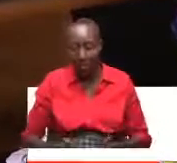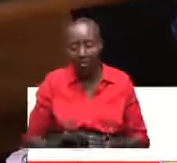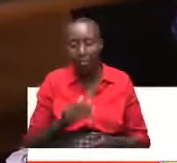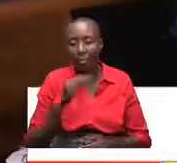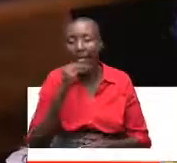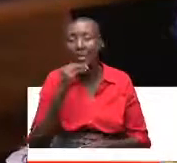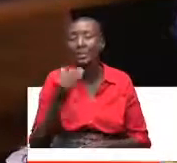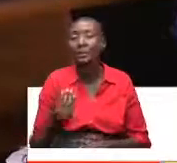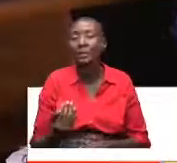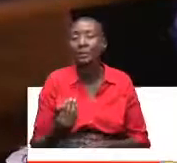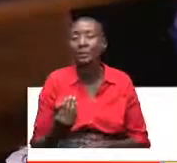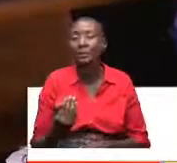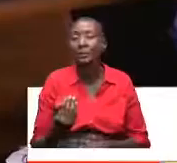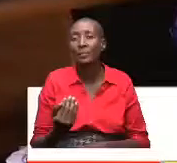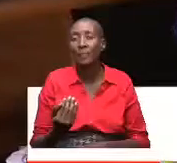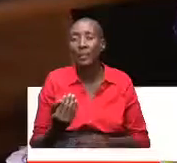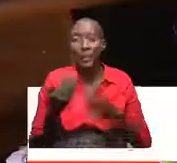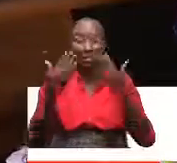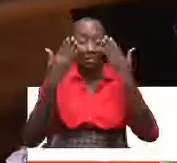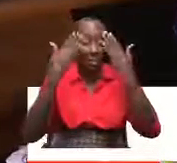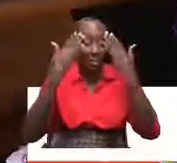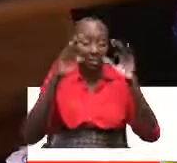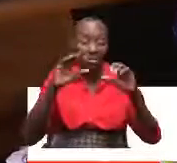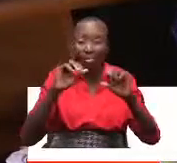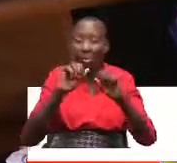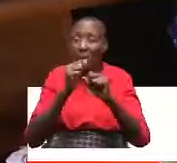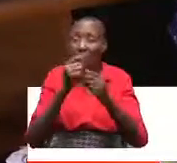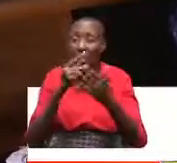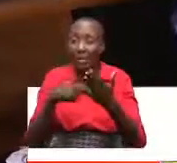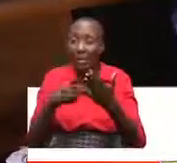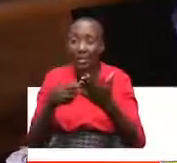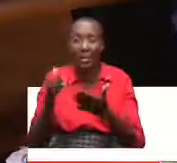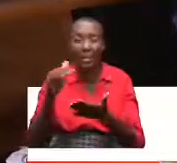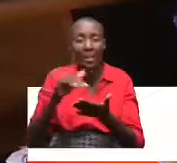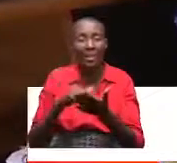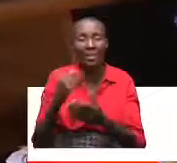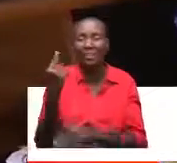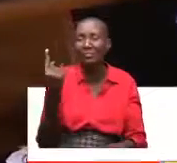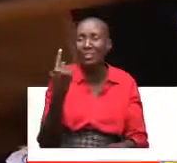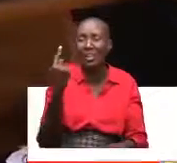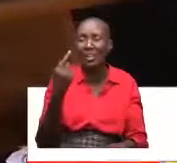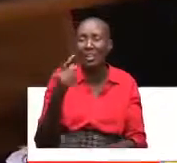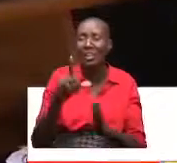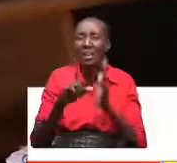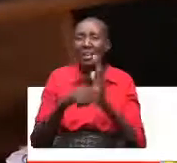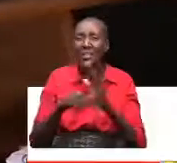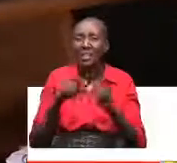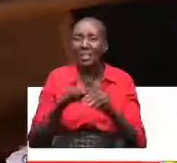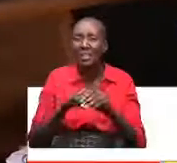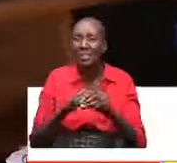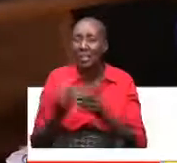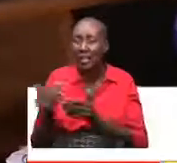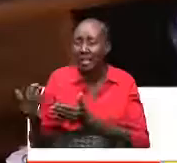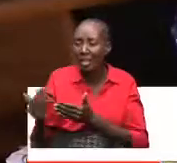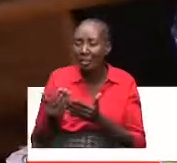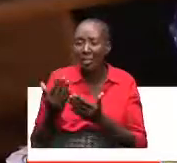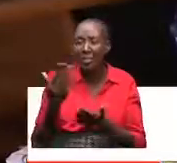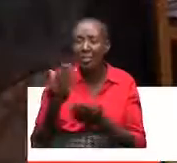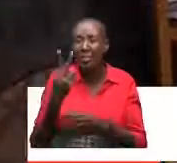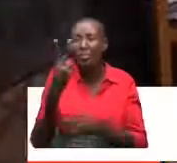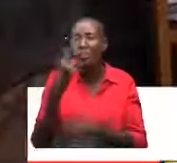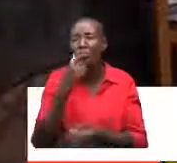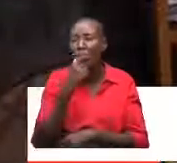Na sijui ilikuwa vipi, nikajipata tena peke yangu baadaye, baada mtoto akiwa miaka